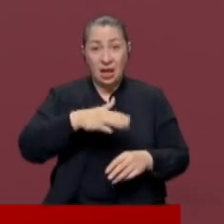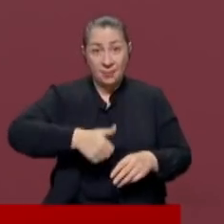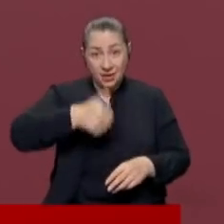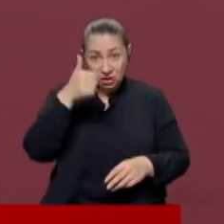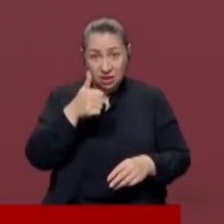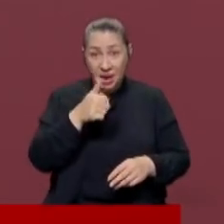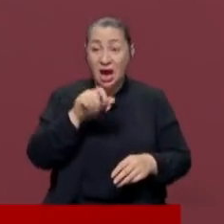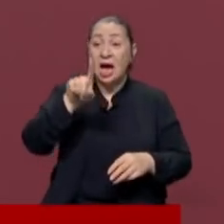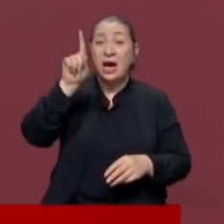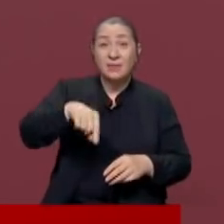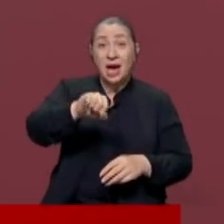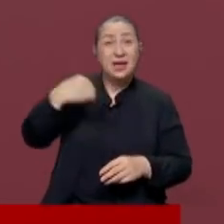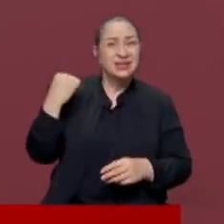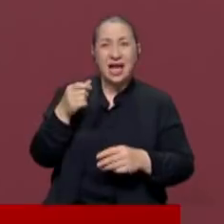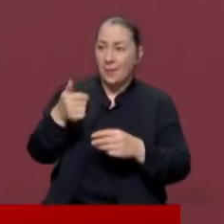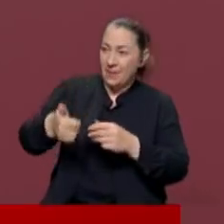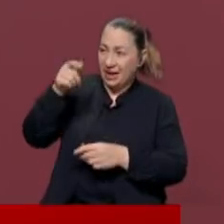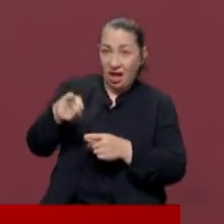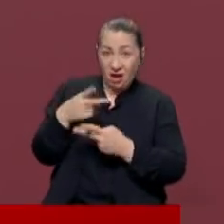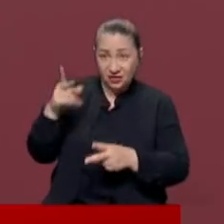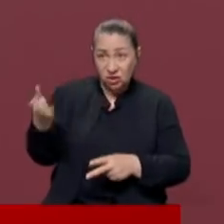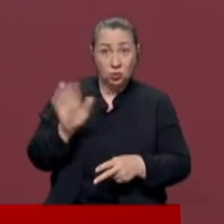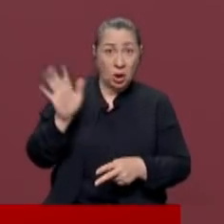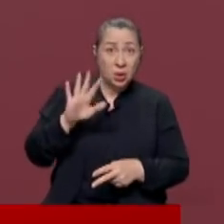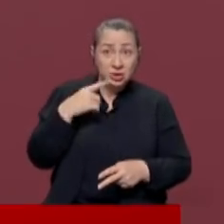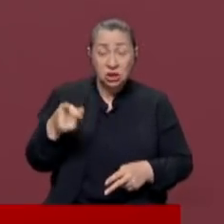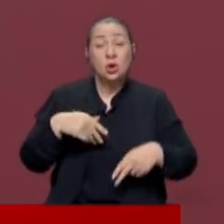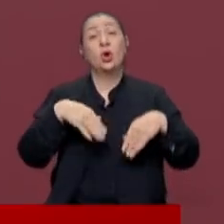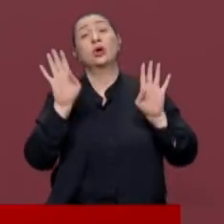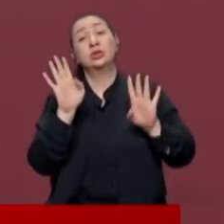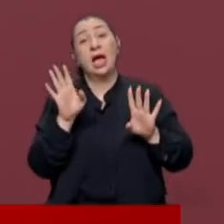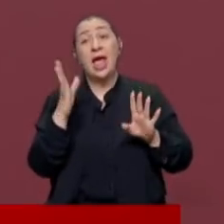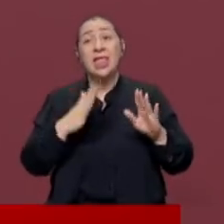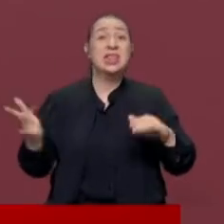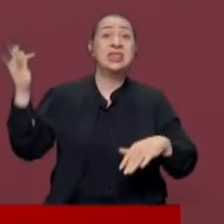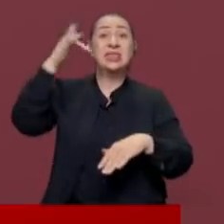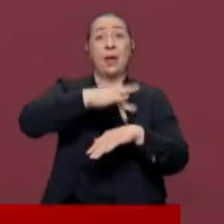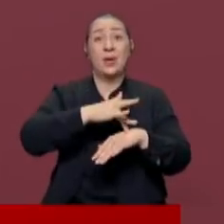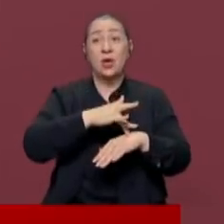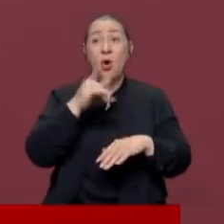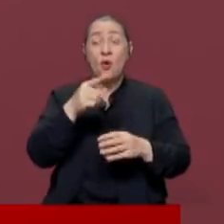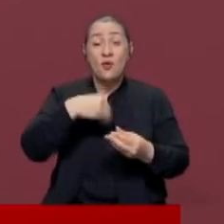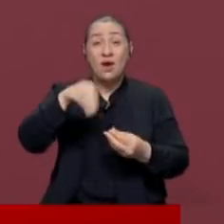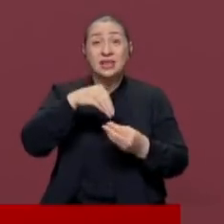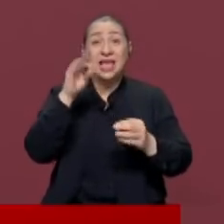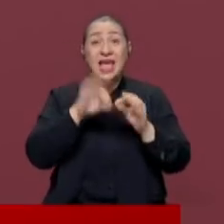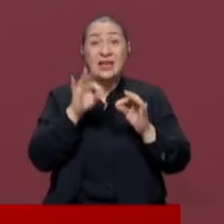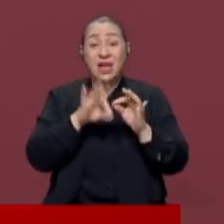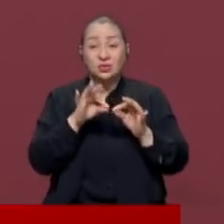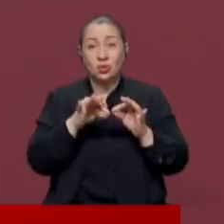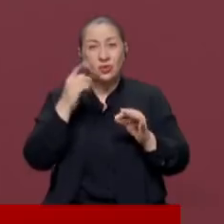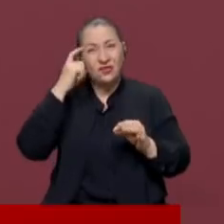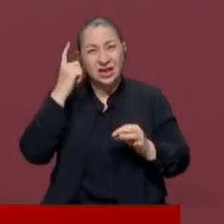Başkanı mı Hazine ve Maliye Bakanı'nı affedecek, güle güle diyecek? Yoksa en tepedeki o faiz enflasyon